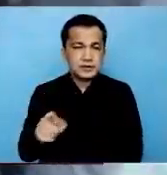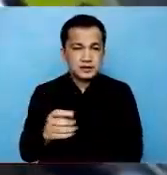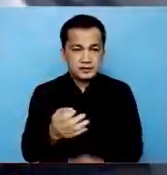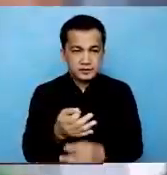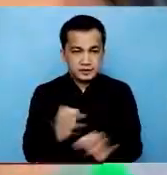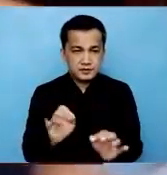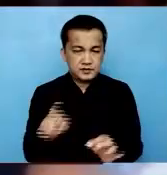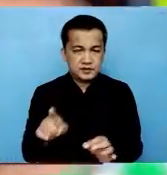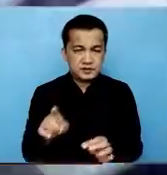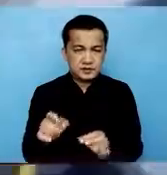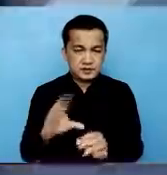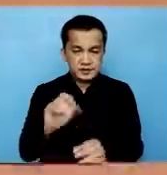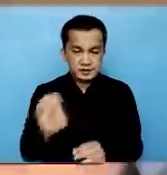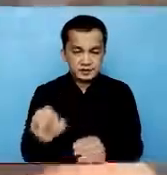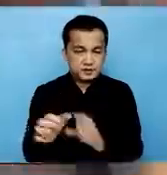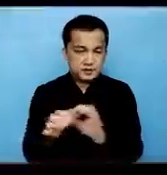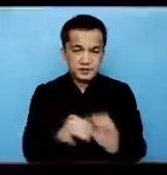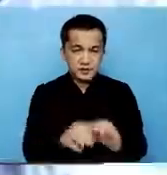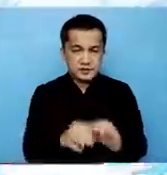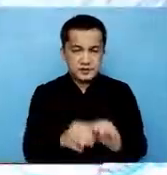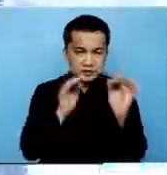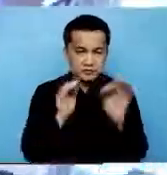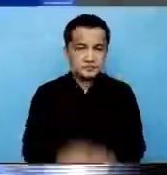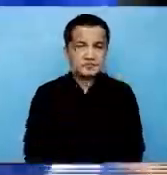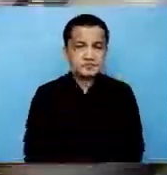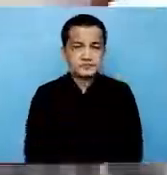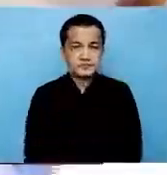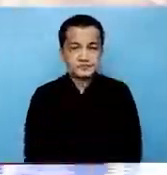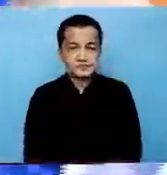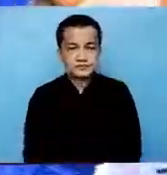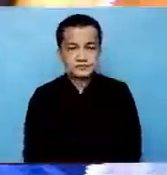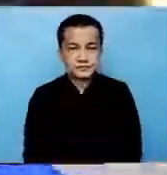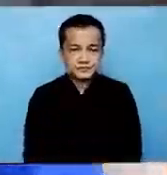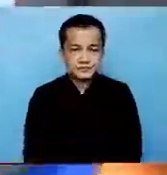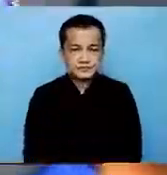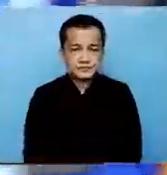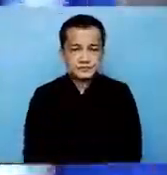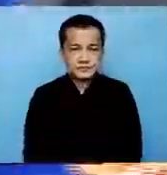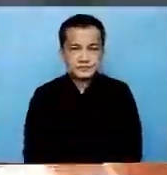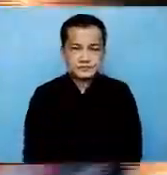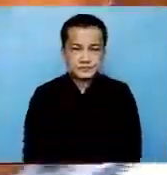may kinalaman sa illegal na droga. Maraming salamat, Senador!